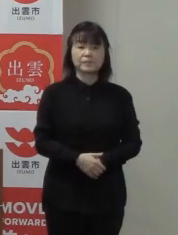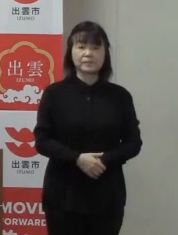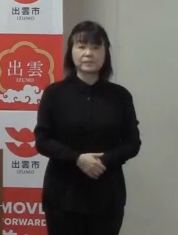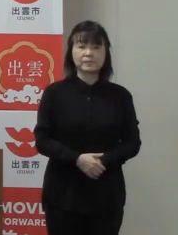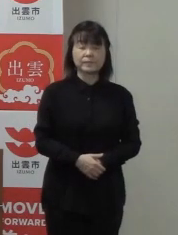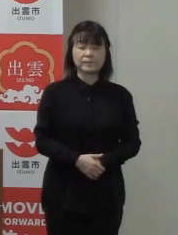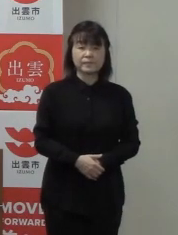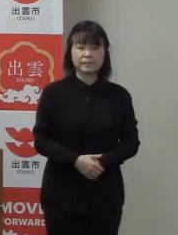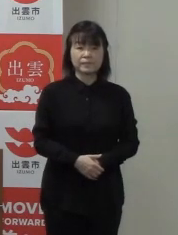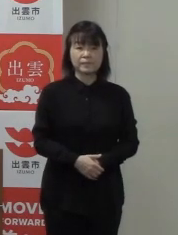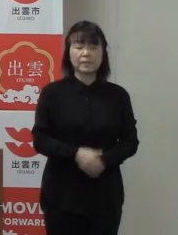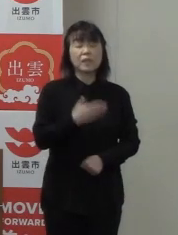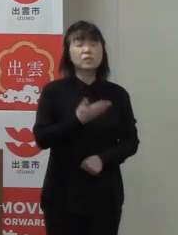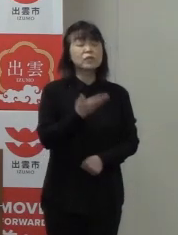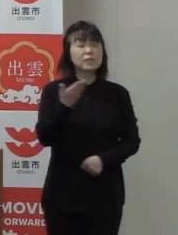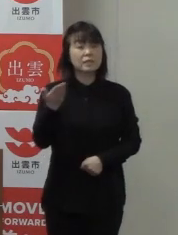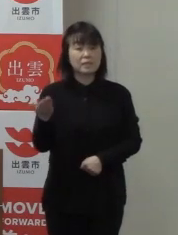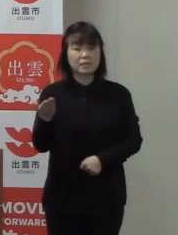次に